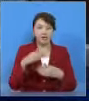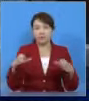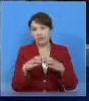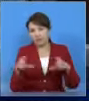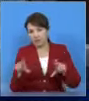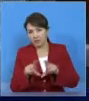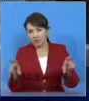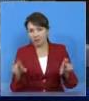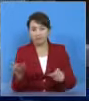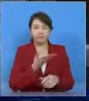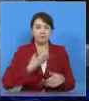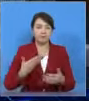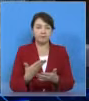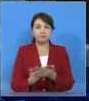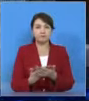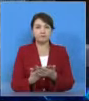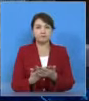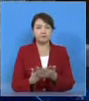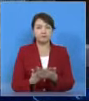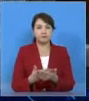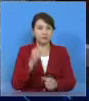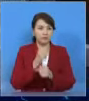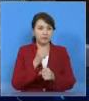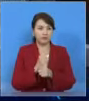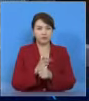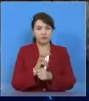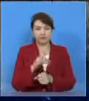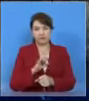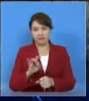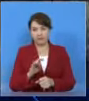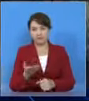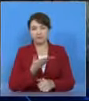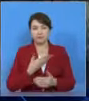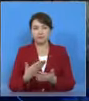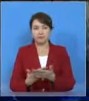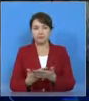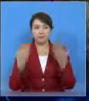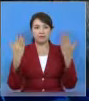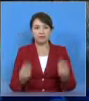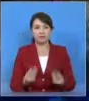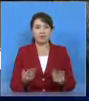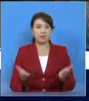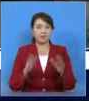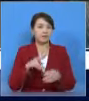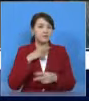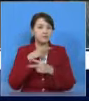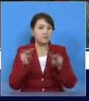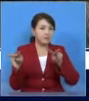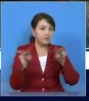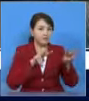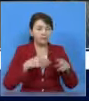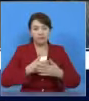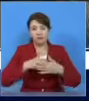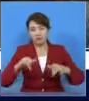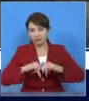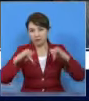объектов наших, которые работают в социальной сфере. Мы сегодня стали свидетелями активного